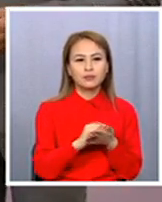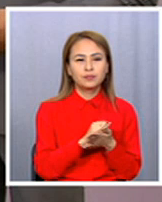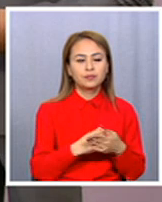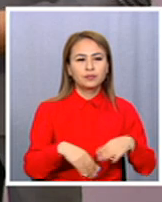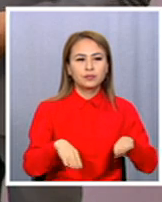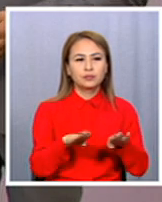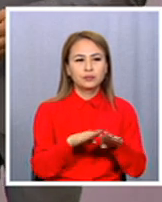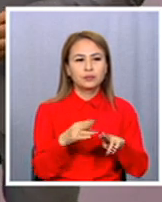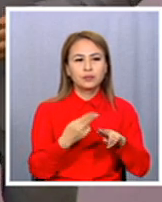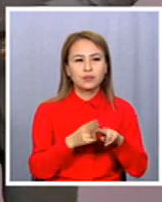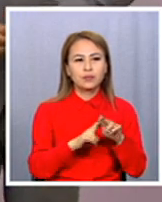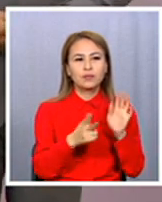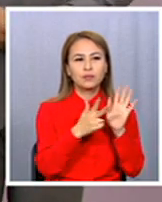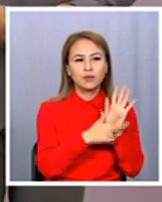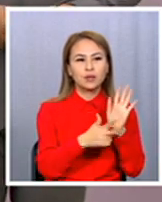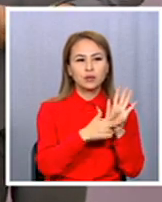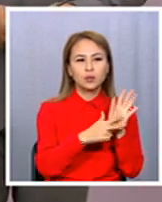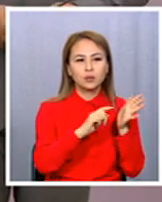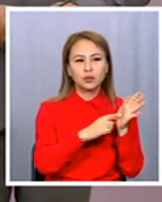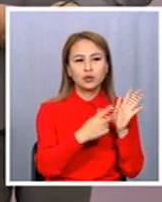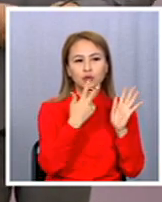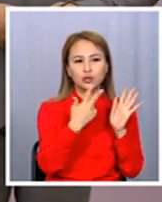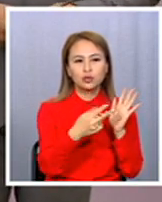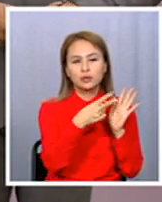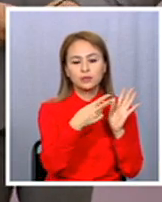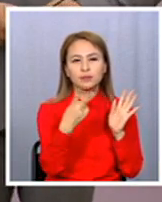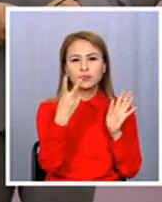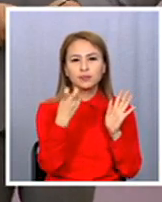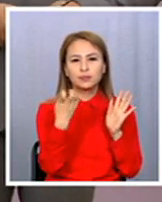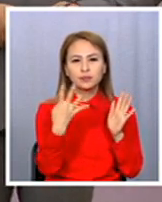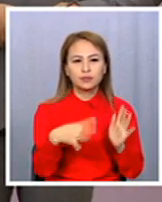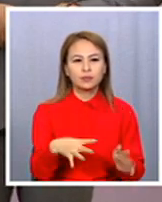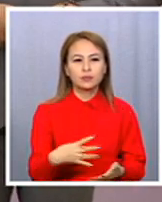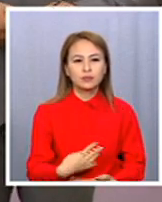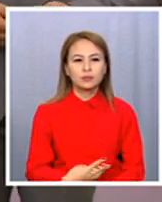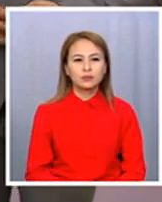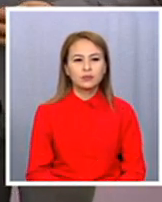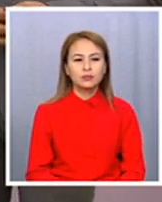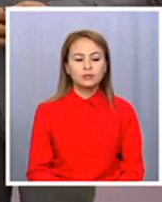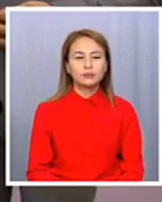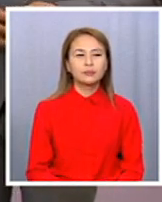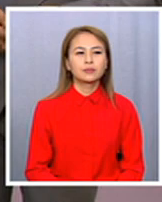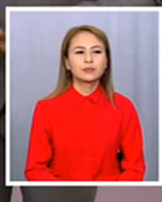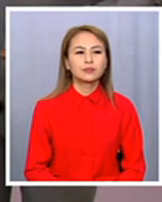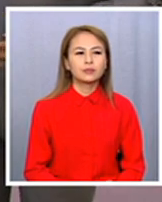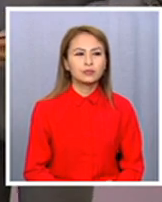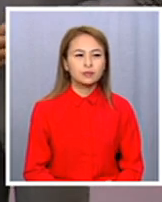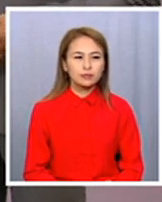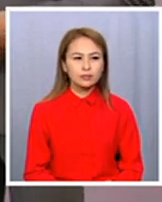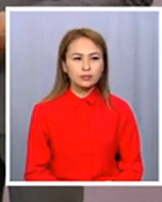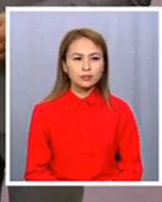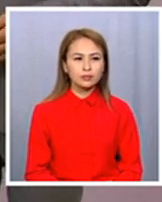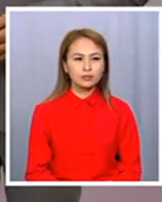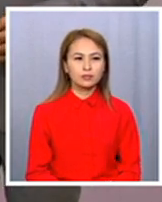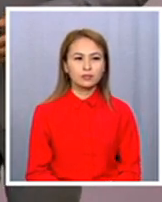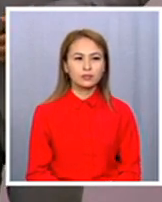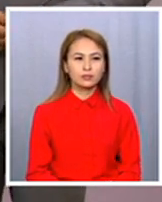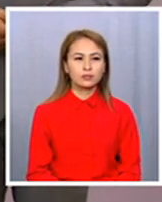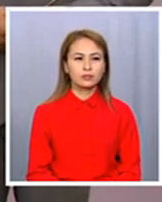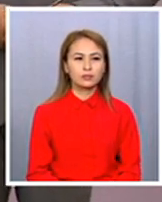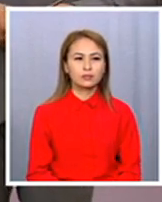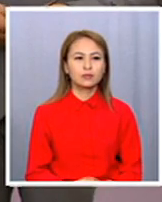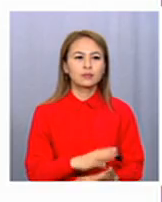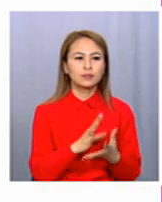Сондықтан 80-ді 3-ке көбейтеміз. 80 мен 3-тің көбейтіндісі 240-ға тең.